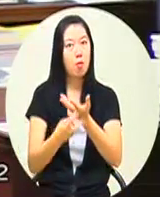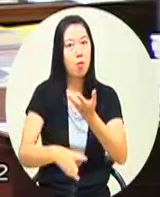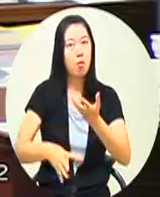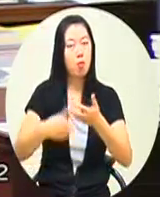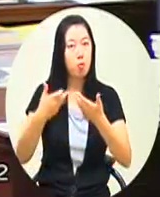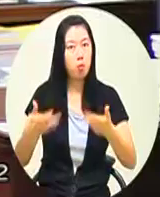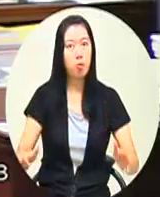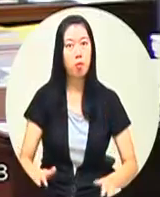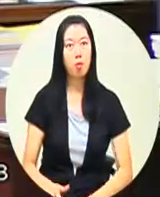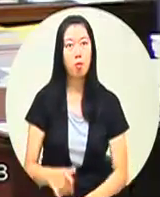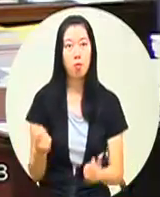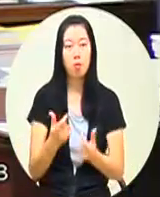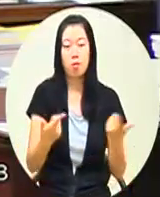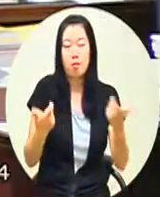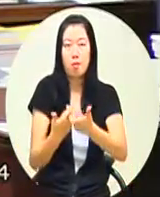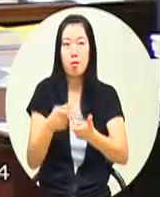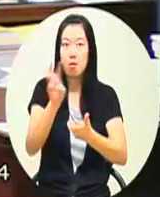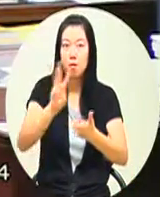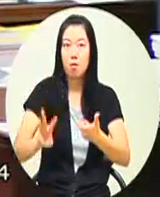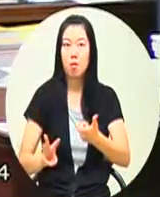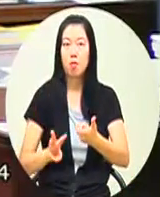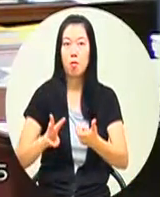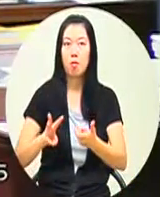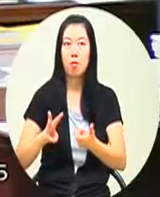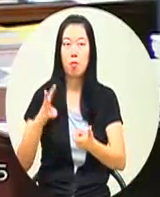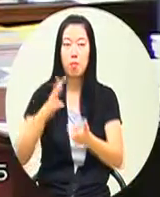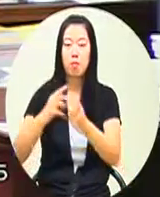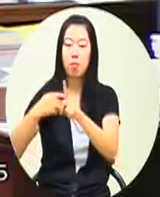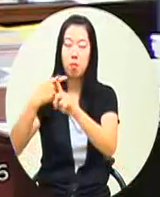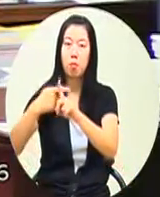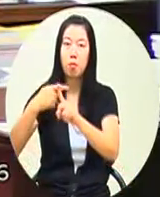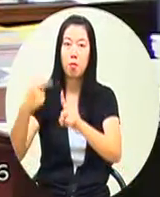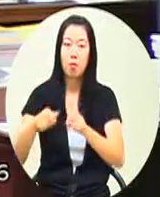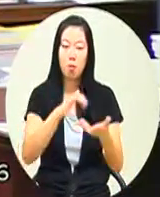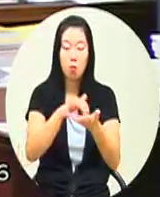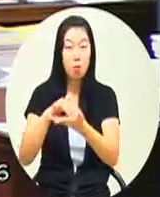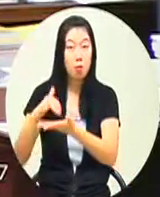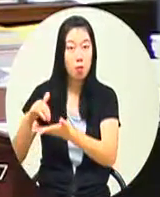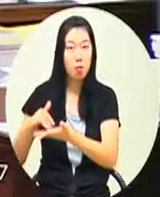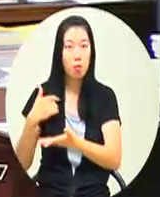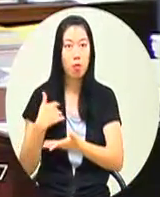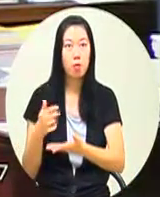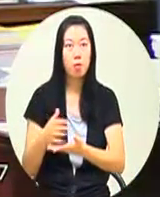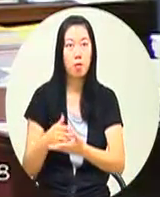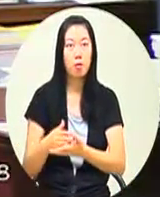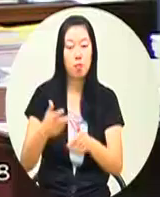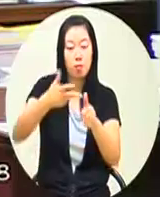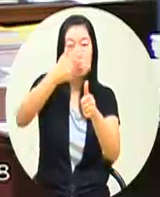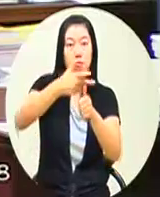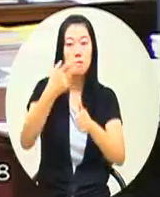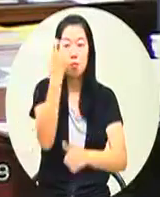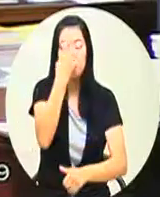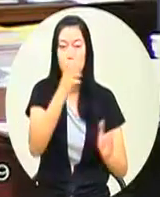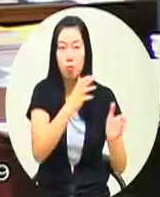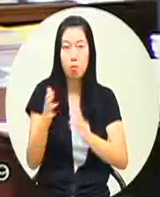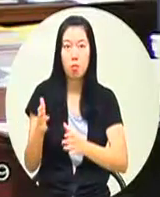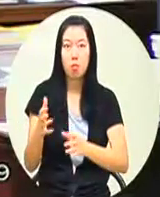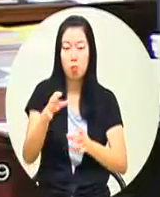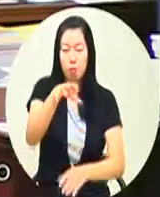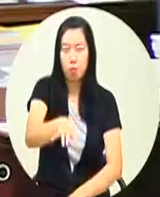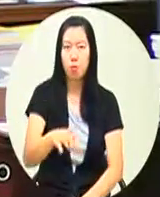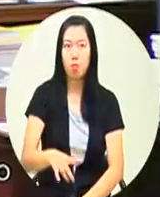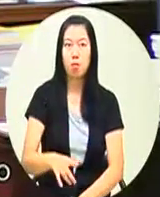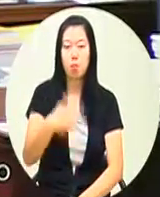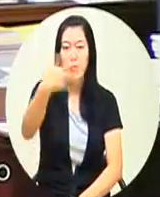从我们的配水的水量跟受水水量中间算起来，其实我们第七管理处其实我们的漏水率大概是至